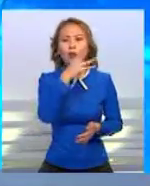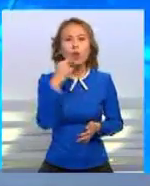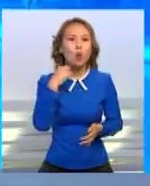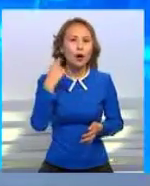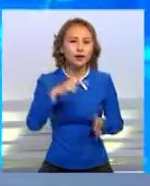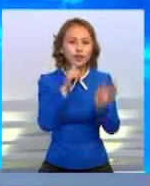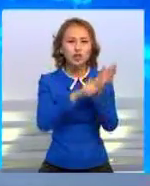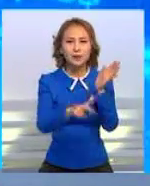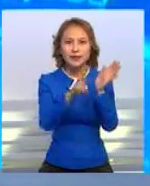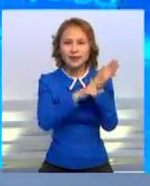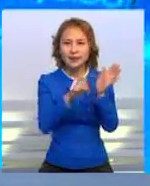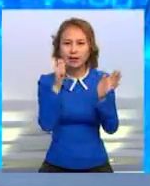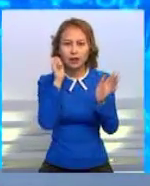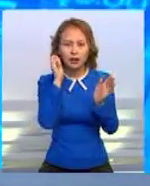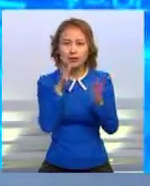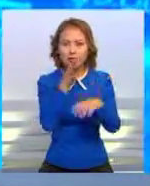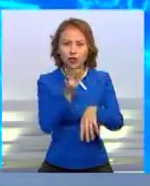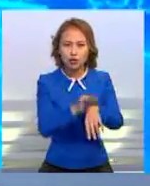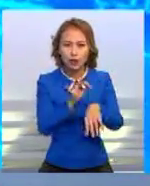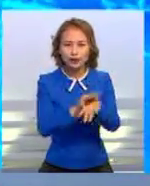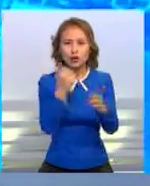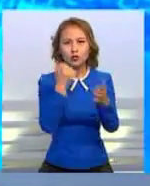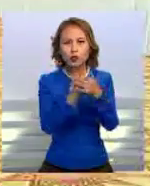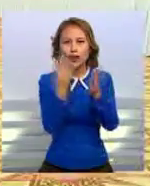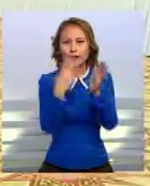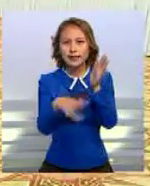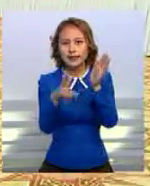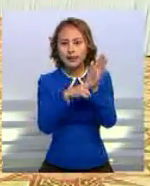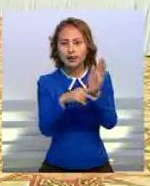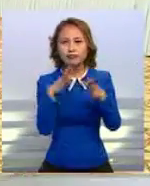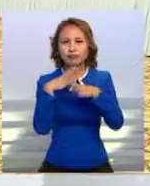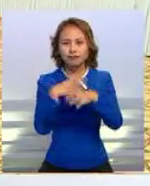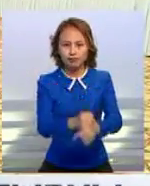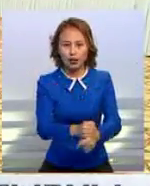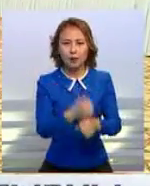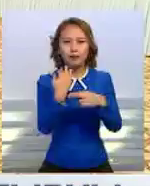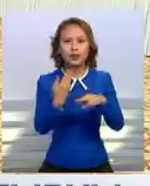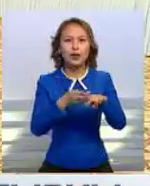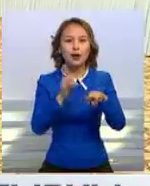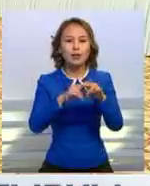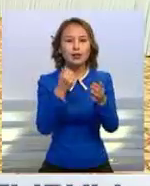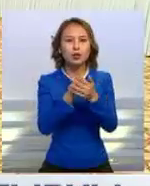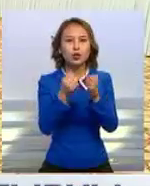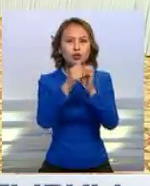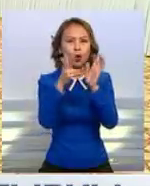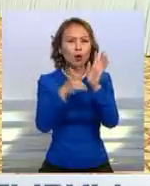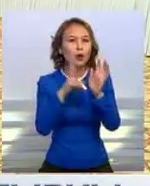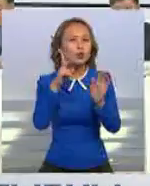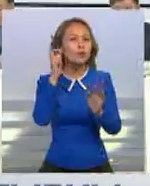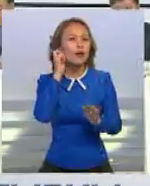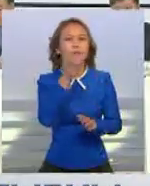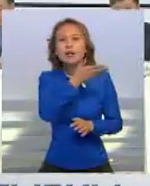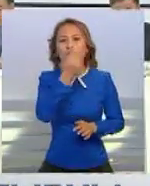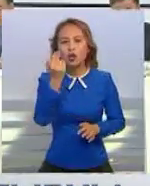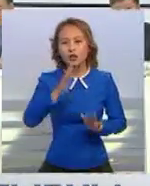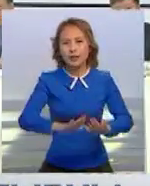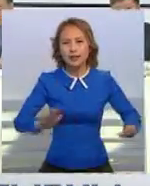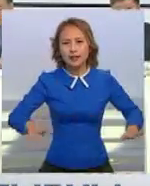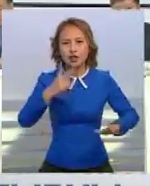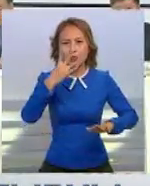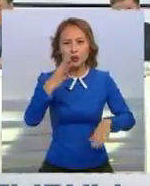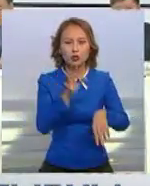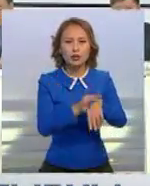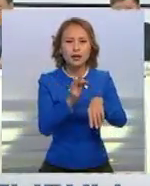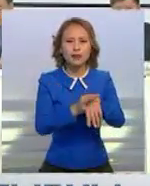уақытша қамау уақыты 78 сағаттан 48 сағатқа дейін қысқартылды. Сондай-ақ, кәмелет жасына толмаған балалар үшін